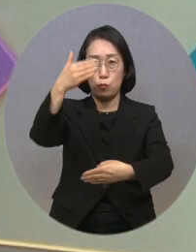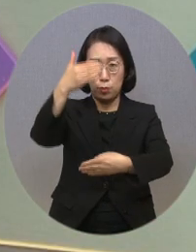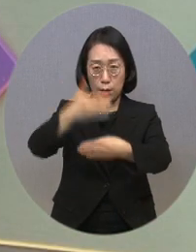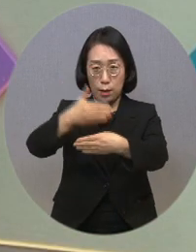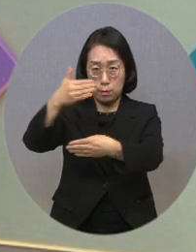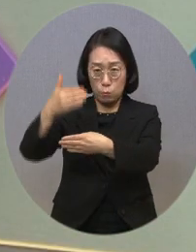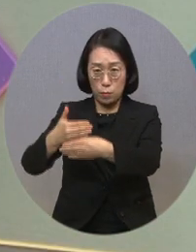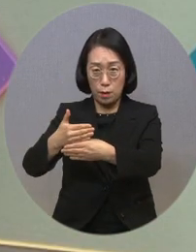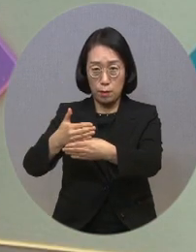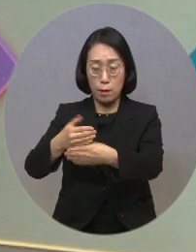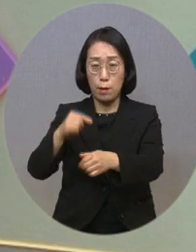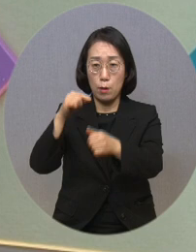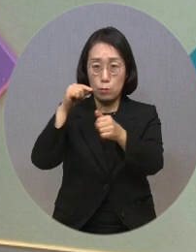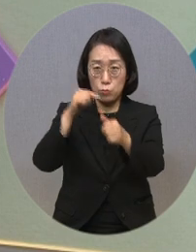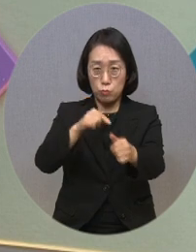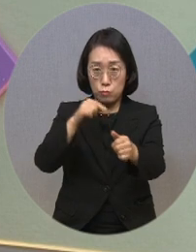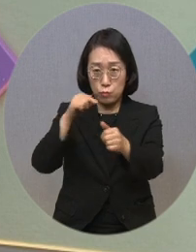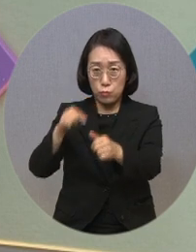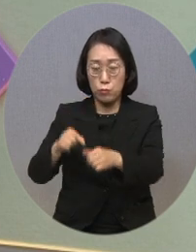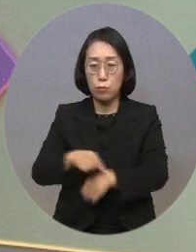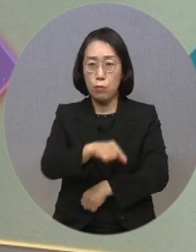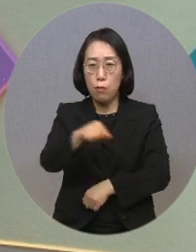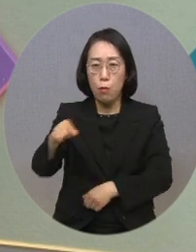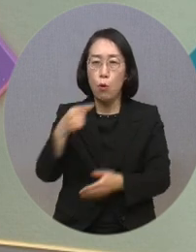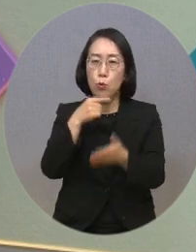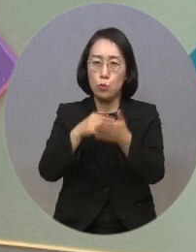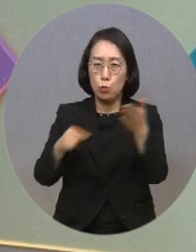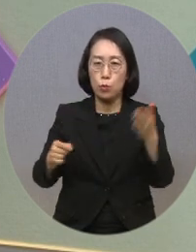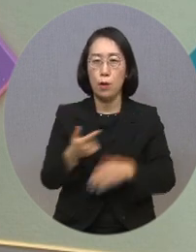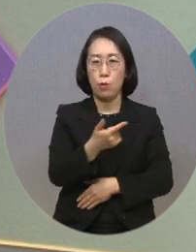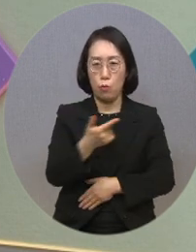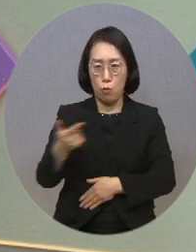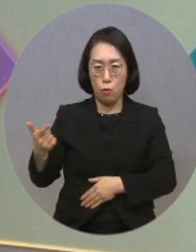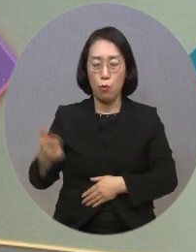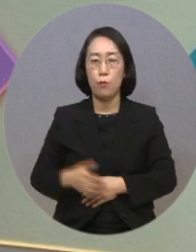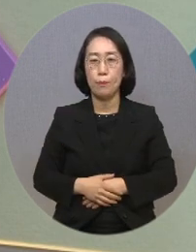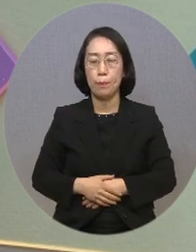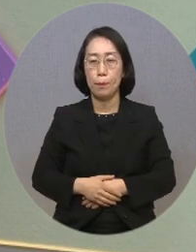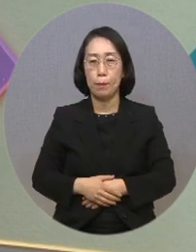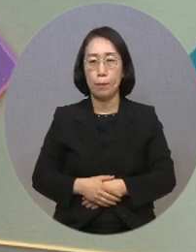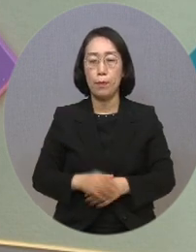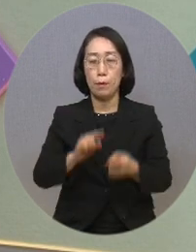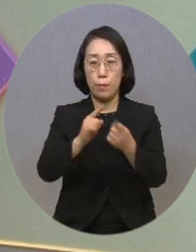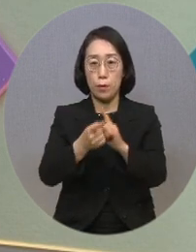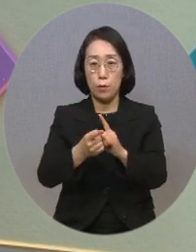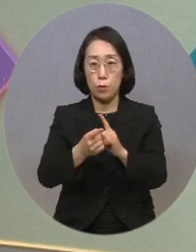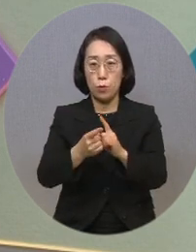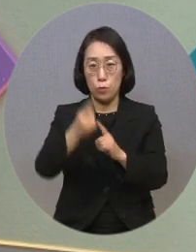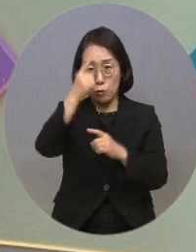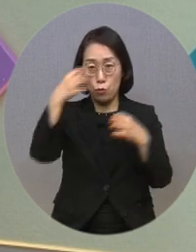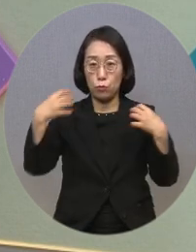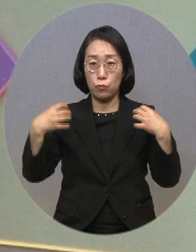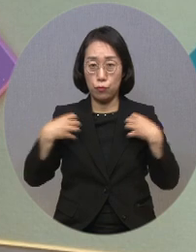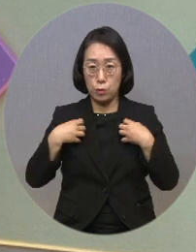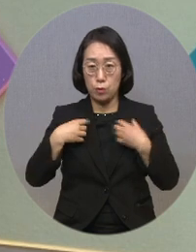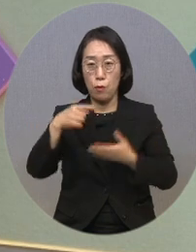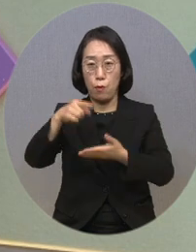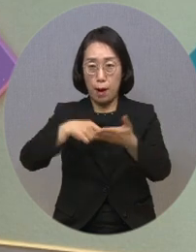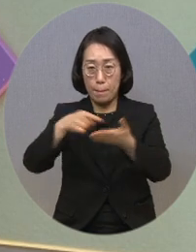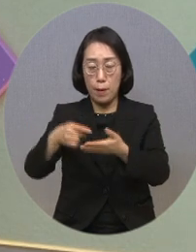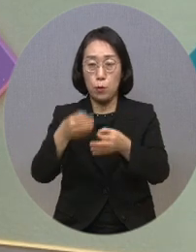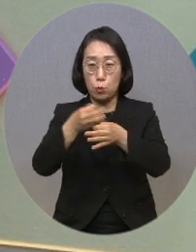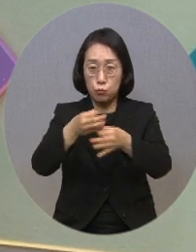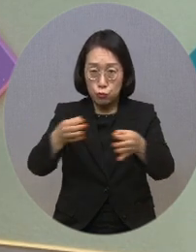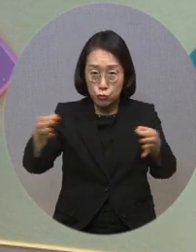인해서 영업을 하시는 분들은 막대한 손해를 입었거든요. 그렇죠. 거기에 대해서 국가에서 보상하는 것은